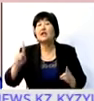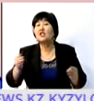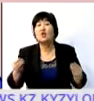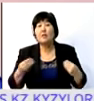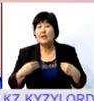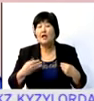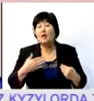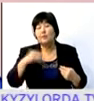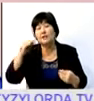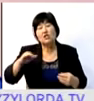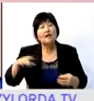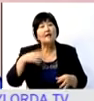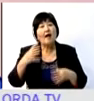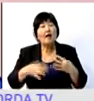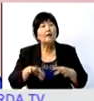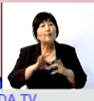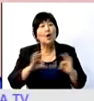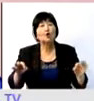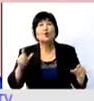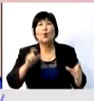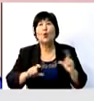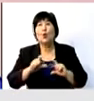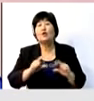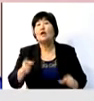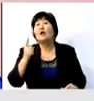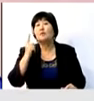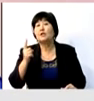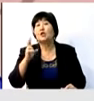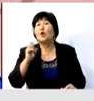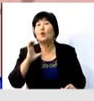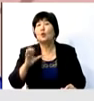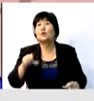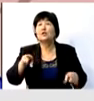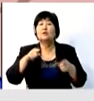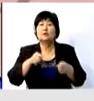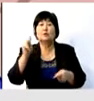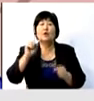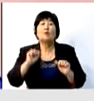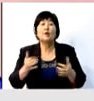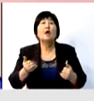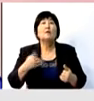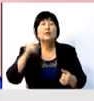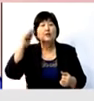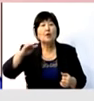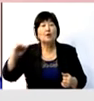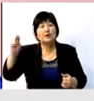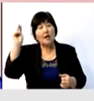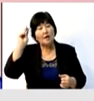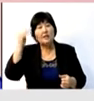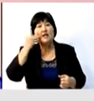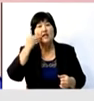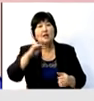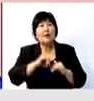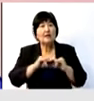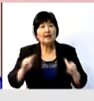шәкірттерді осы әлемнің үздік университеттерінің бірінші курсына тікелей түсуге мүмкіндік береді. Шәкірттеріміздің жалпы мектептің білім сапасын